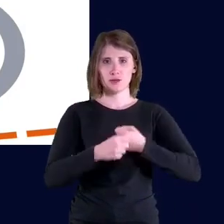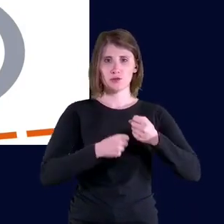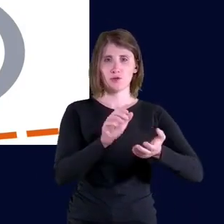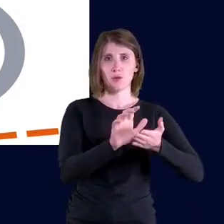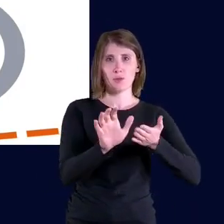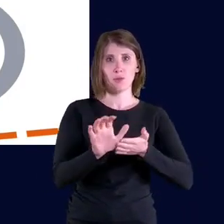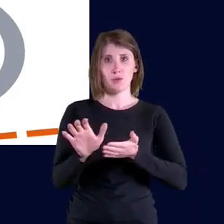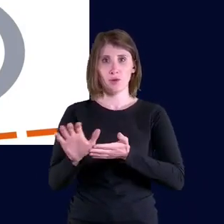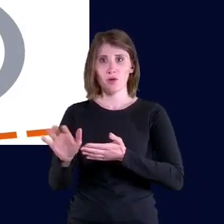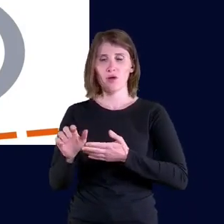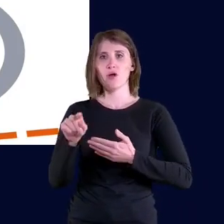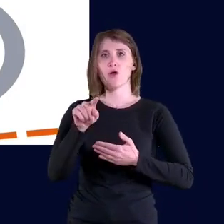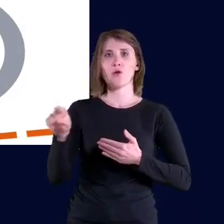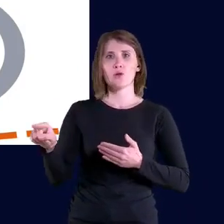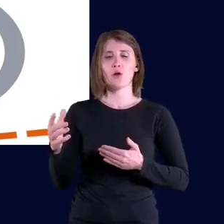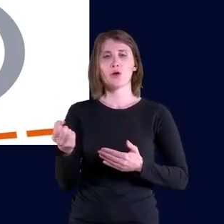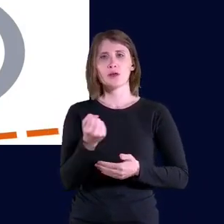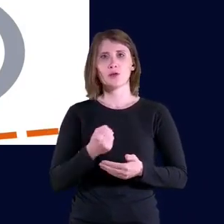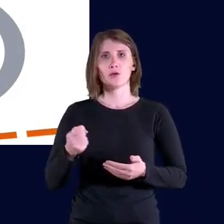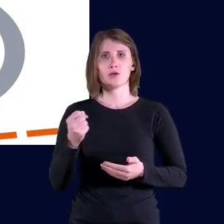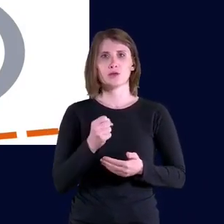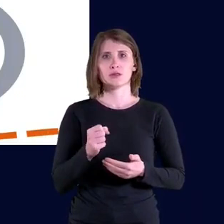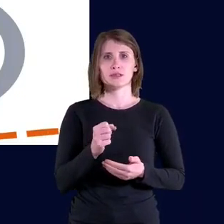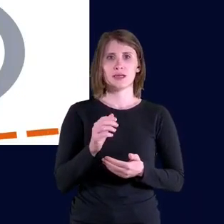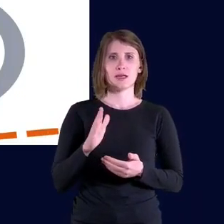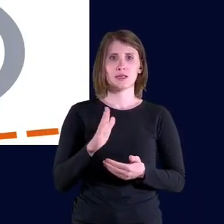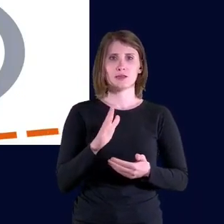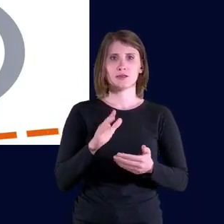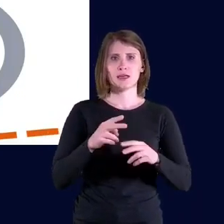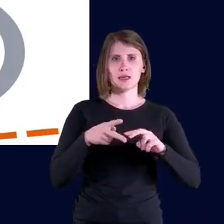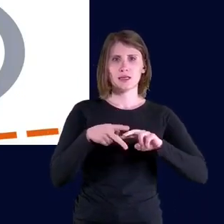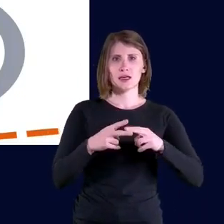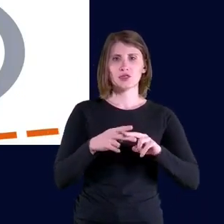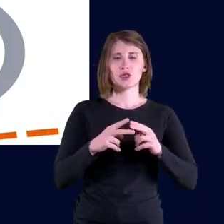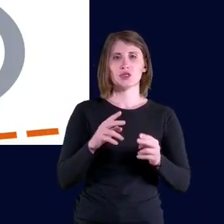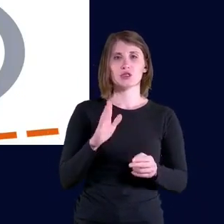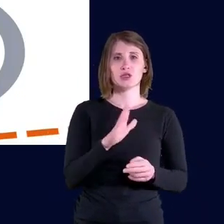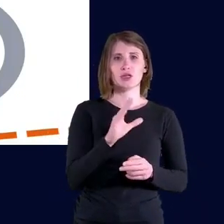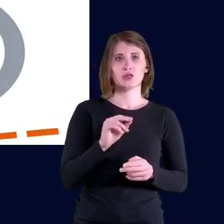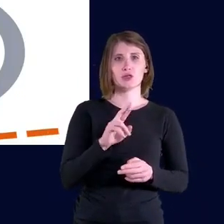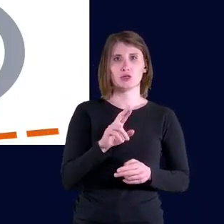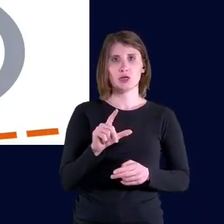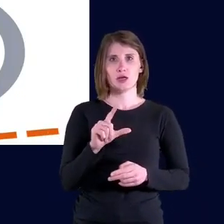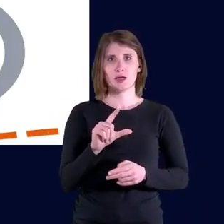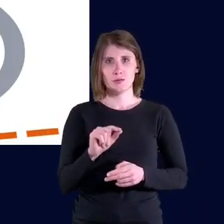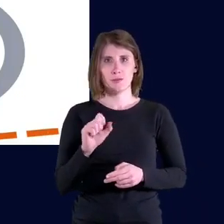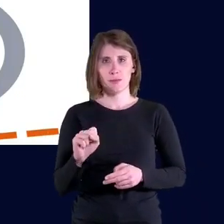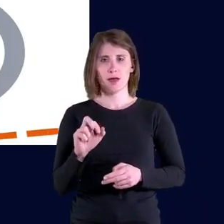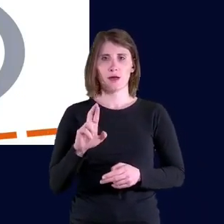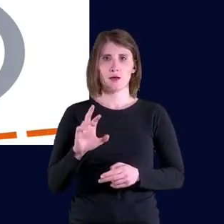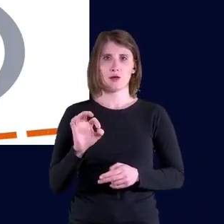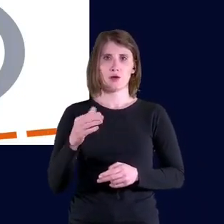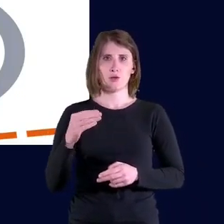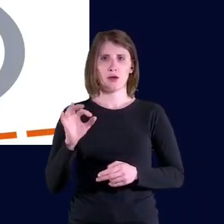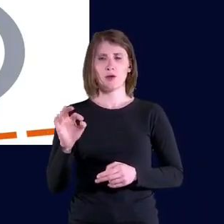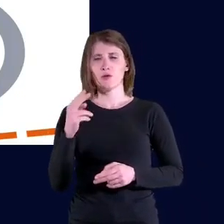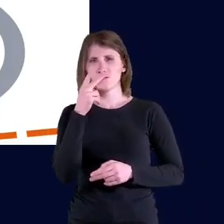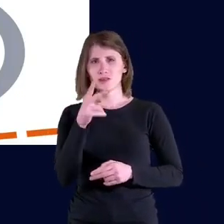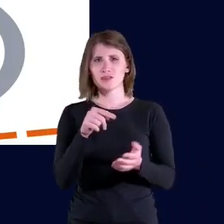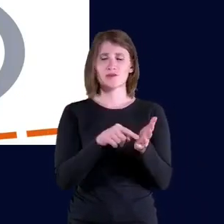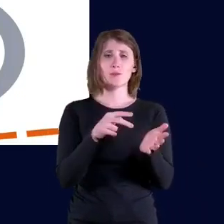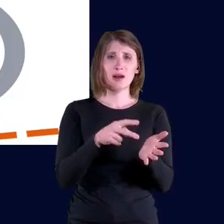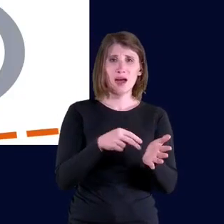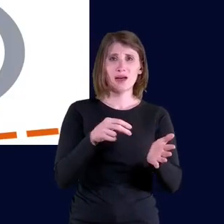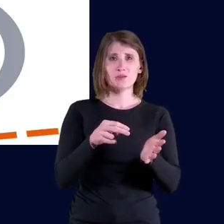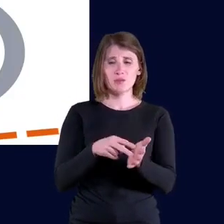głównie korzystali z narzędzia jakim jest Szerpa Romeo i na tym etapie pojawiły się po prostu duże braki